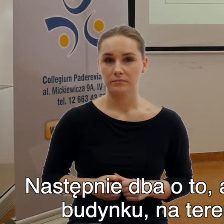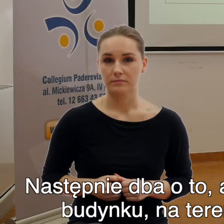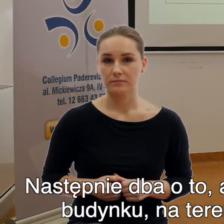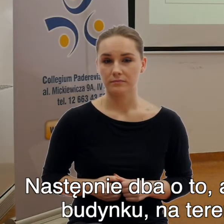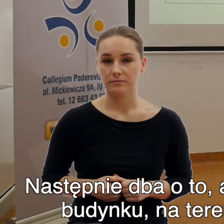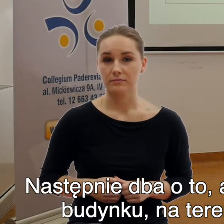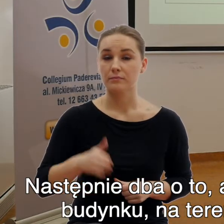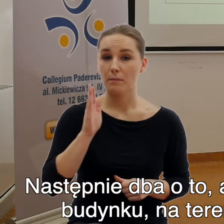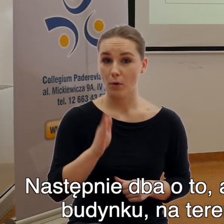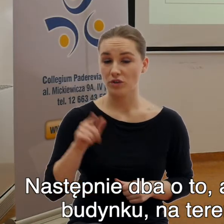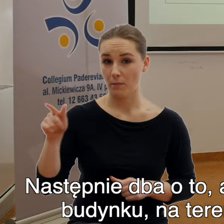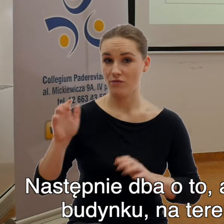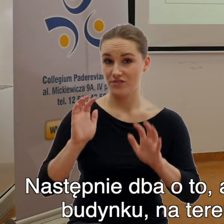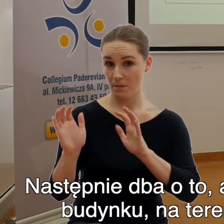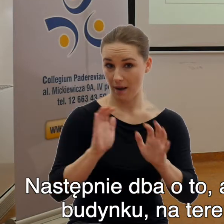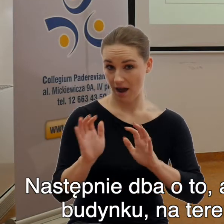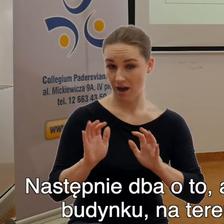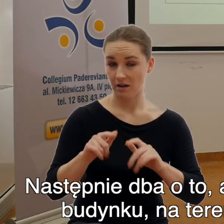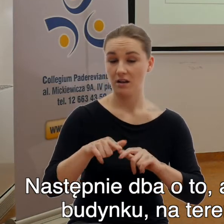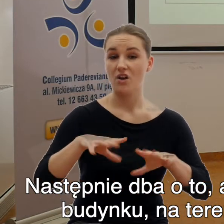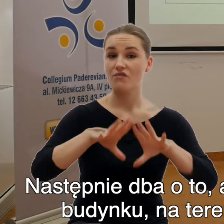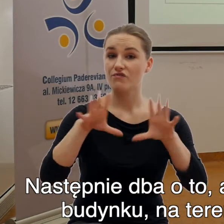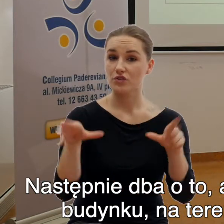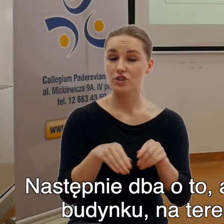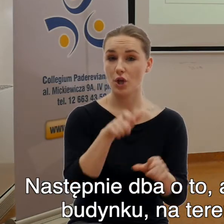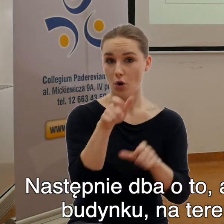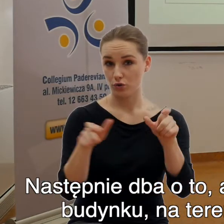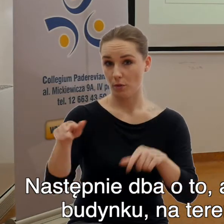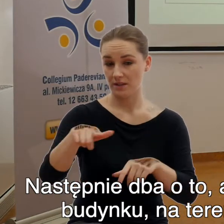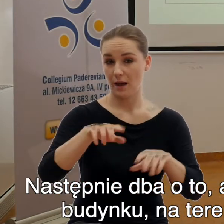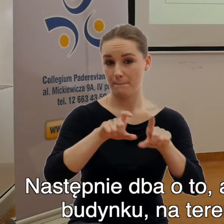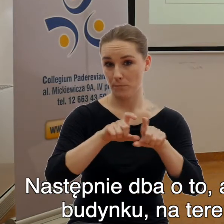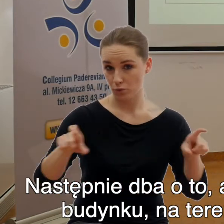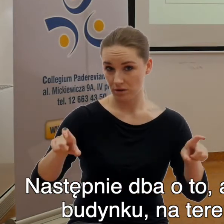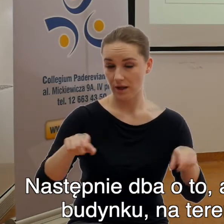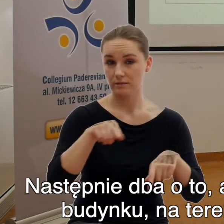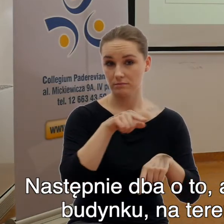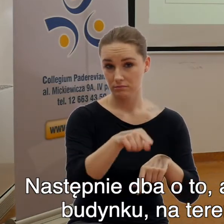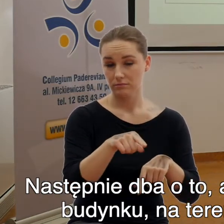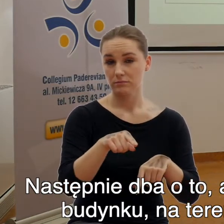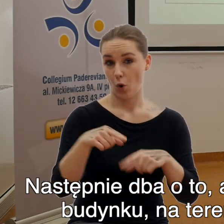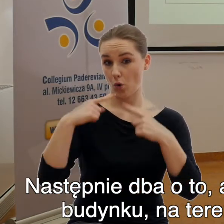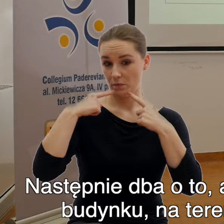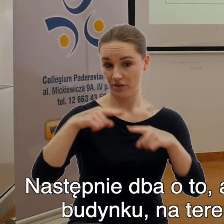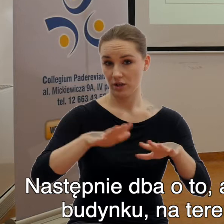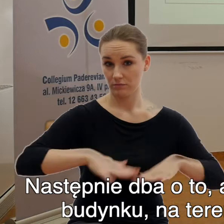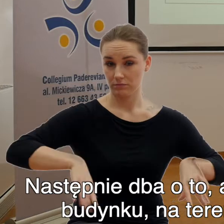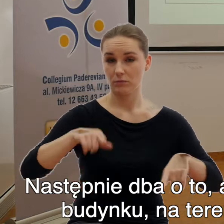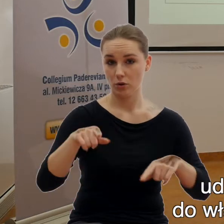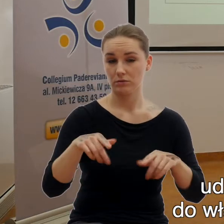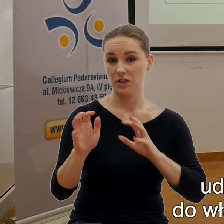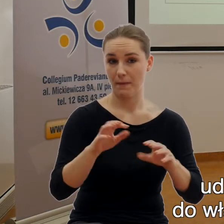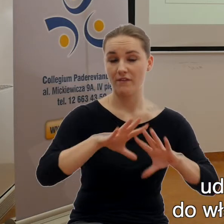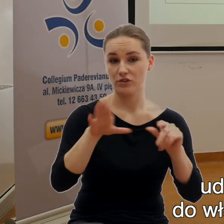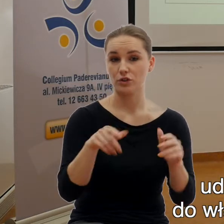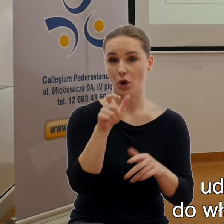Następnie dba o to, aby wszystkie osoby, które znajdują się na terenie budynku, na terenie tego rejonu, za który odpowiada ta osoba,